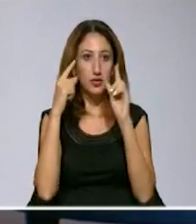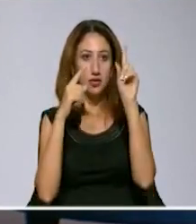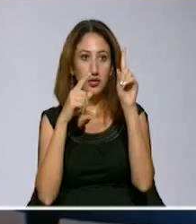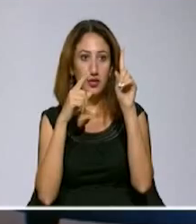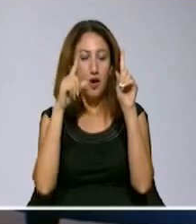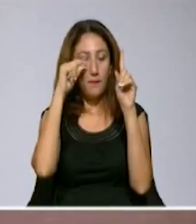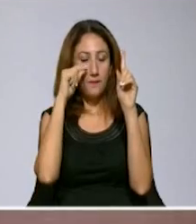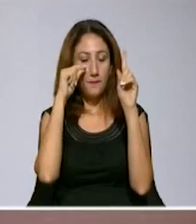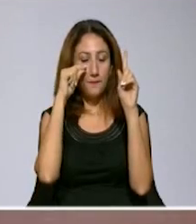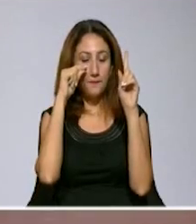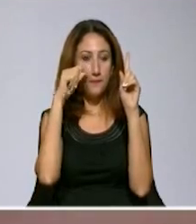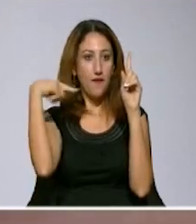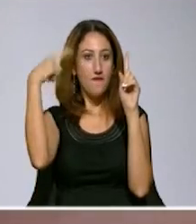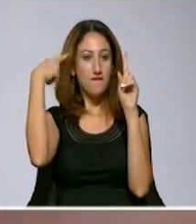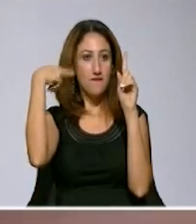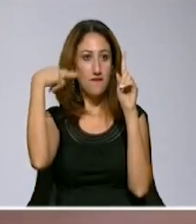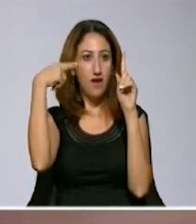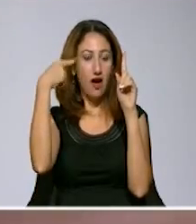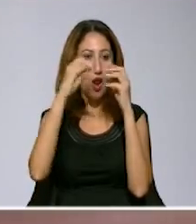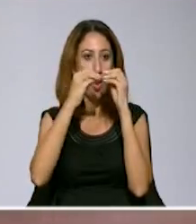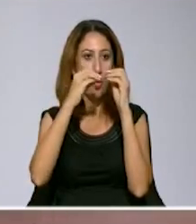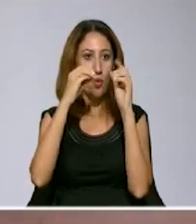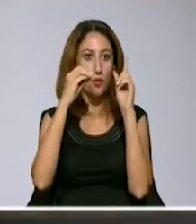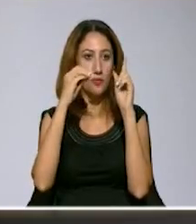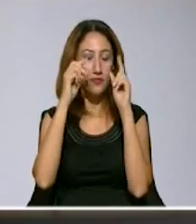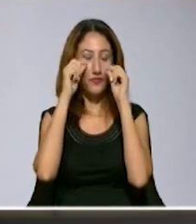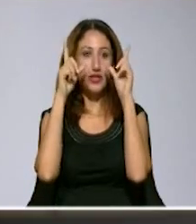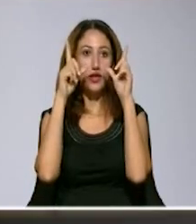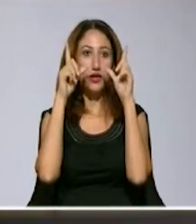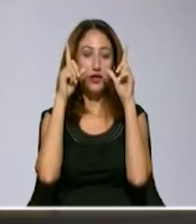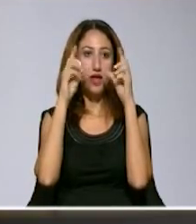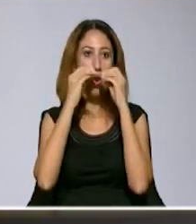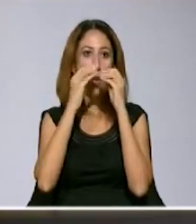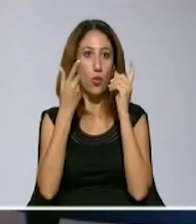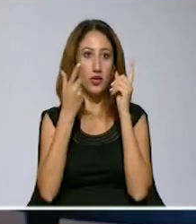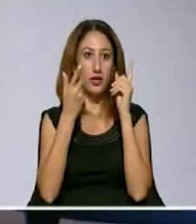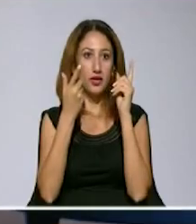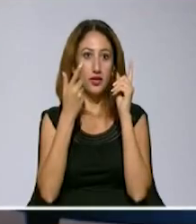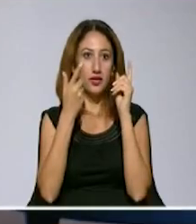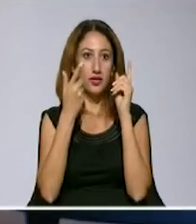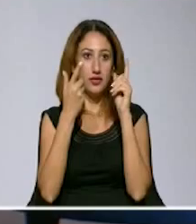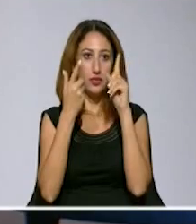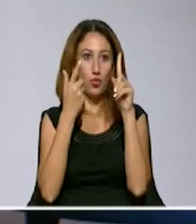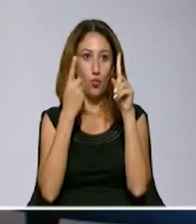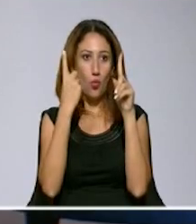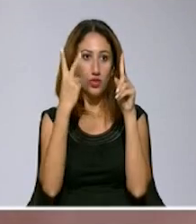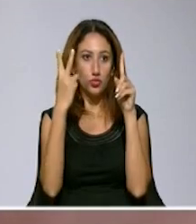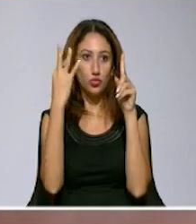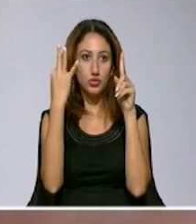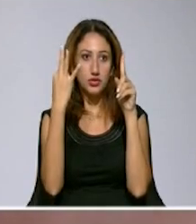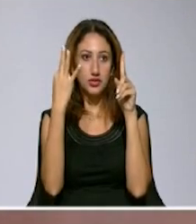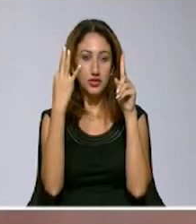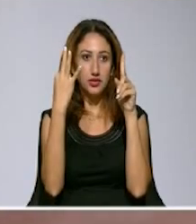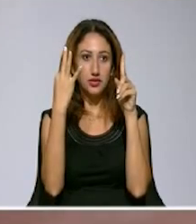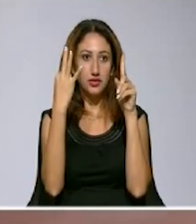غمض عينك فكري في لون. فكرتي افتحي عينك. لون ايه؟ احمر. بصي كده 1 2 3